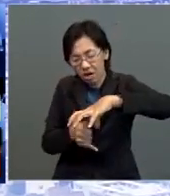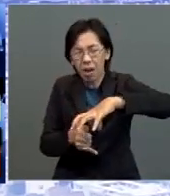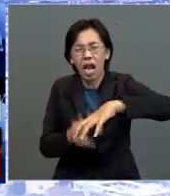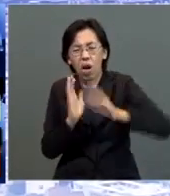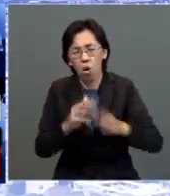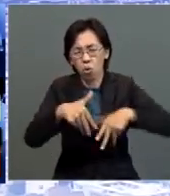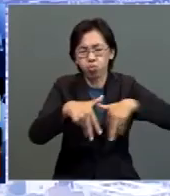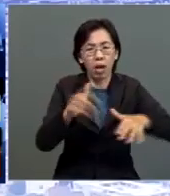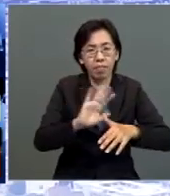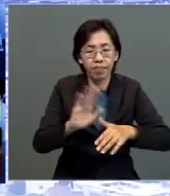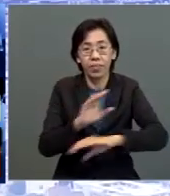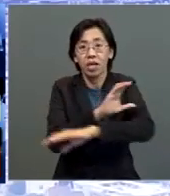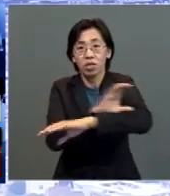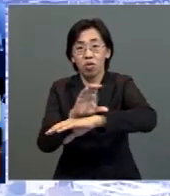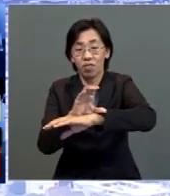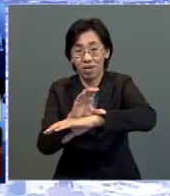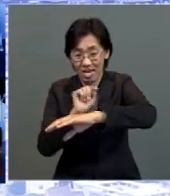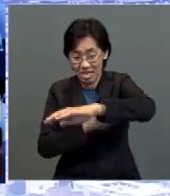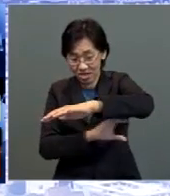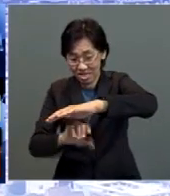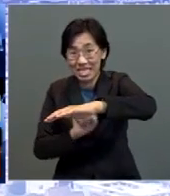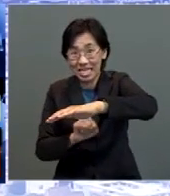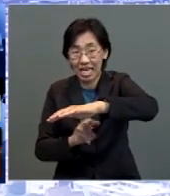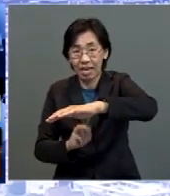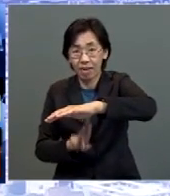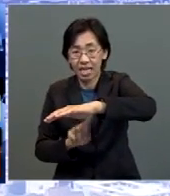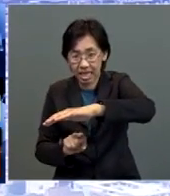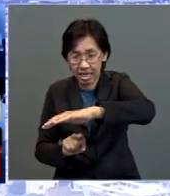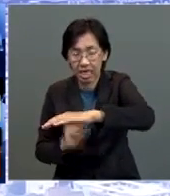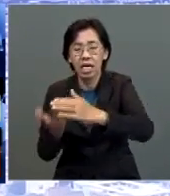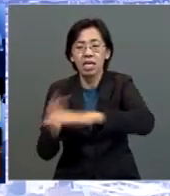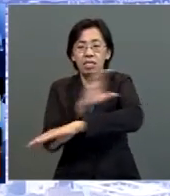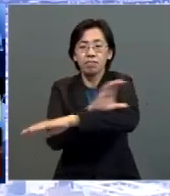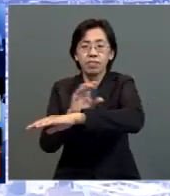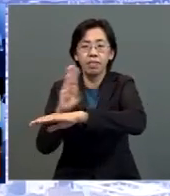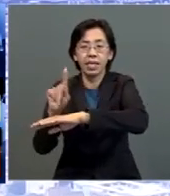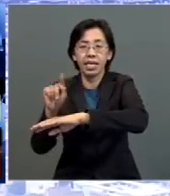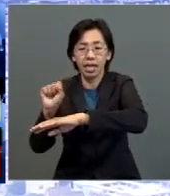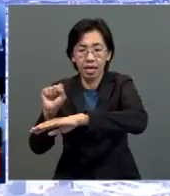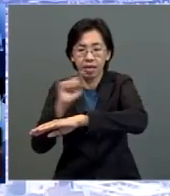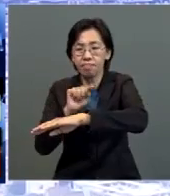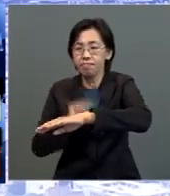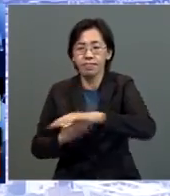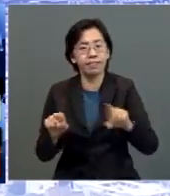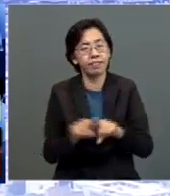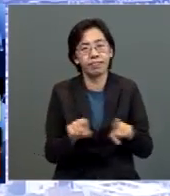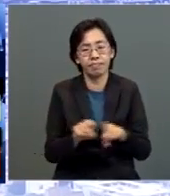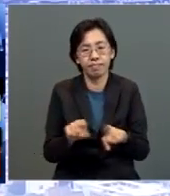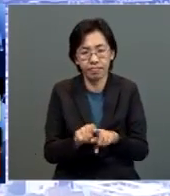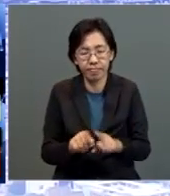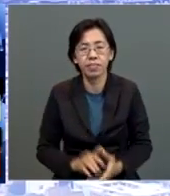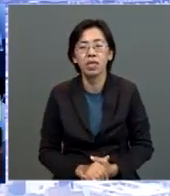ณีของรถไฟฟ้าใต้ดิน MRT นะครับหรือว่ารถไฟฟ้า BTS ก็ตามหลักการเดียวกันครับนะฮะเมื่